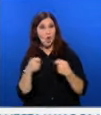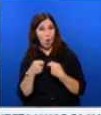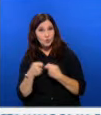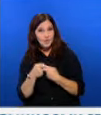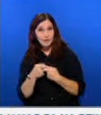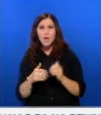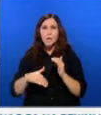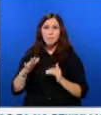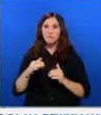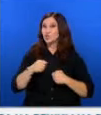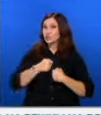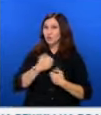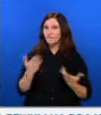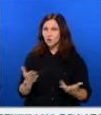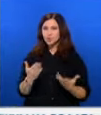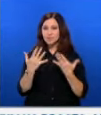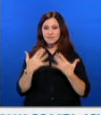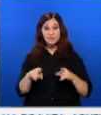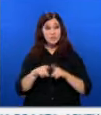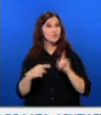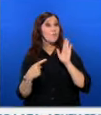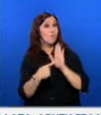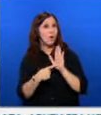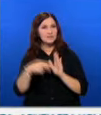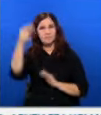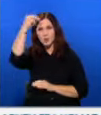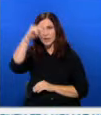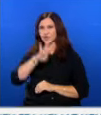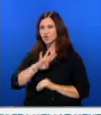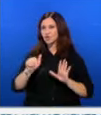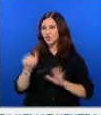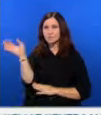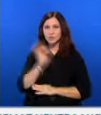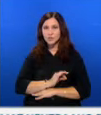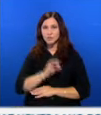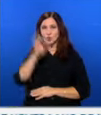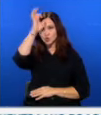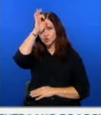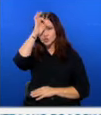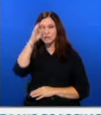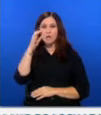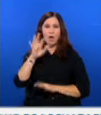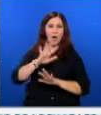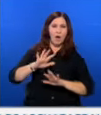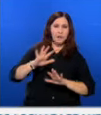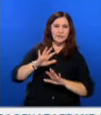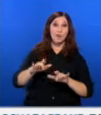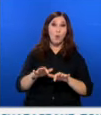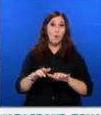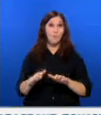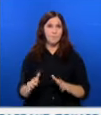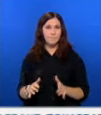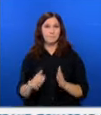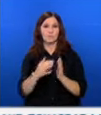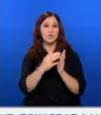и повече безпокойство. Цифрите също показват. В България 46% от учениците се разсейват с дигитални устройства в